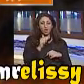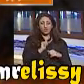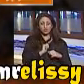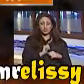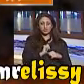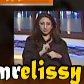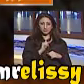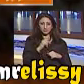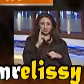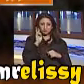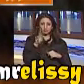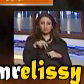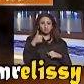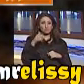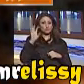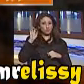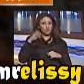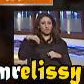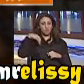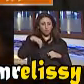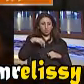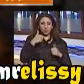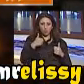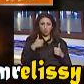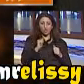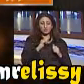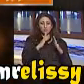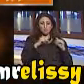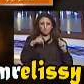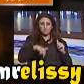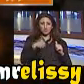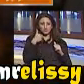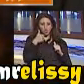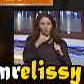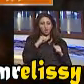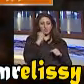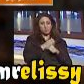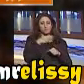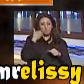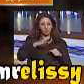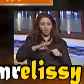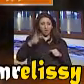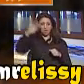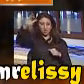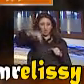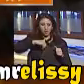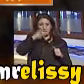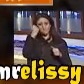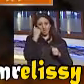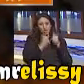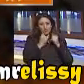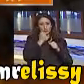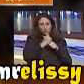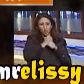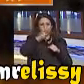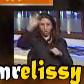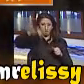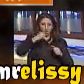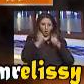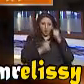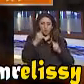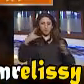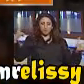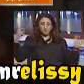هتحبوه, لأنه هو نموذج للمصري الأصيل, المصري الحقيقي اللي بيعاني ويتألم